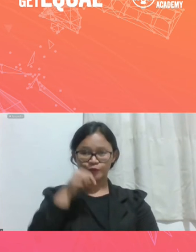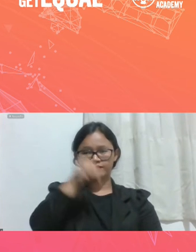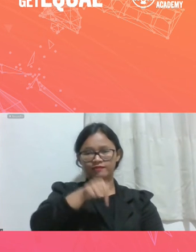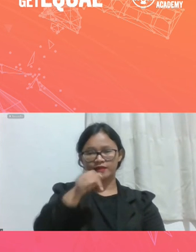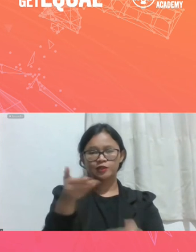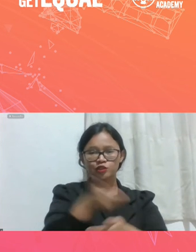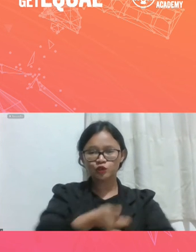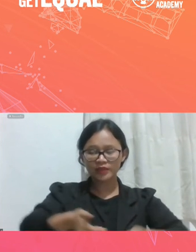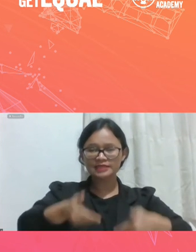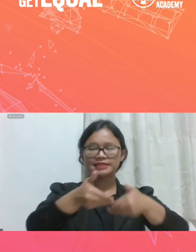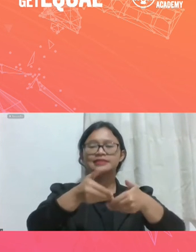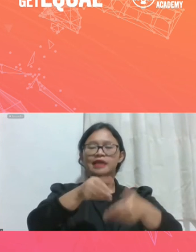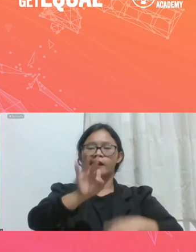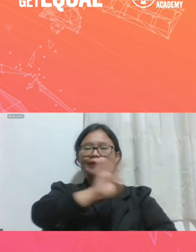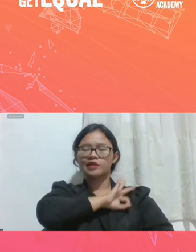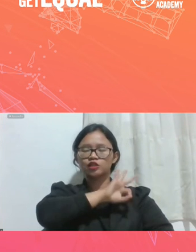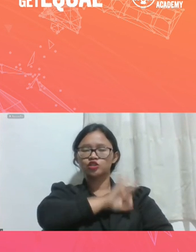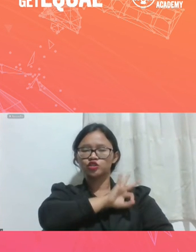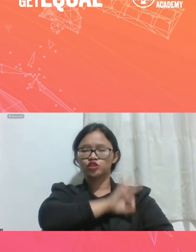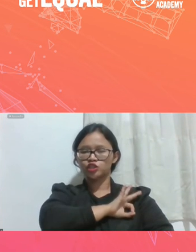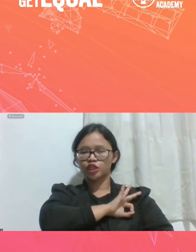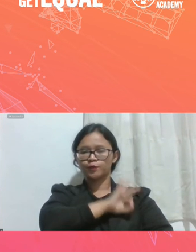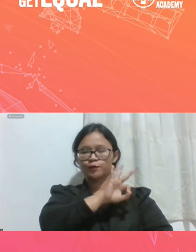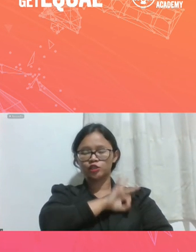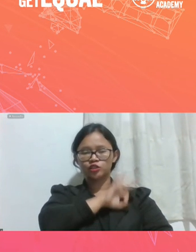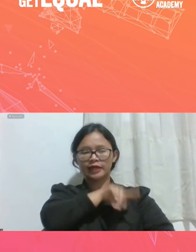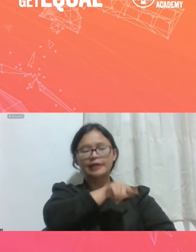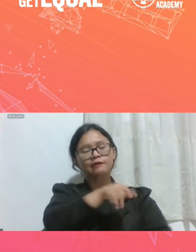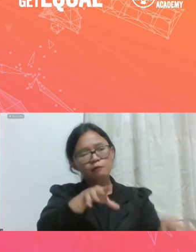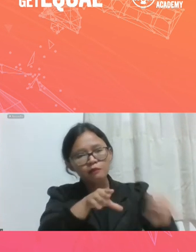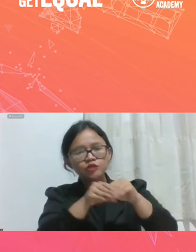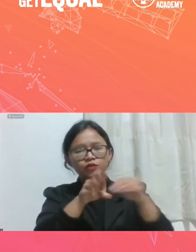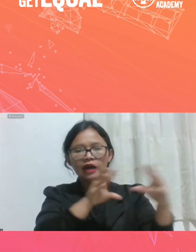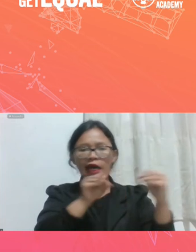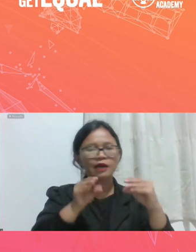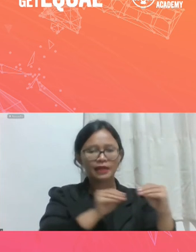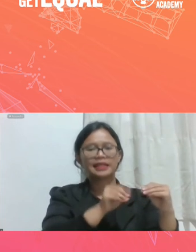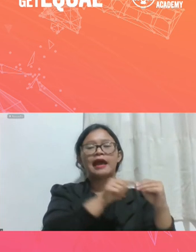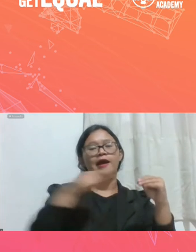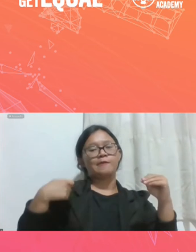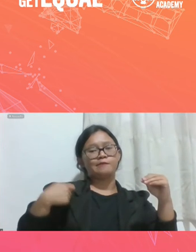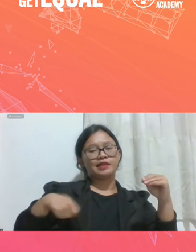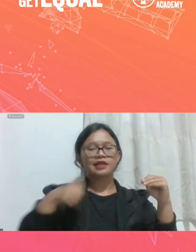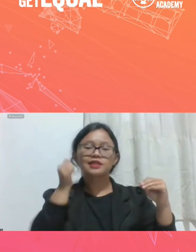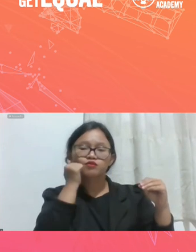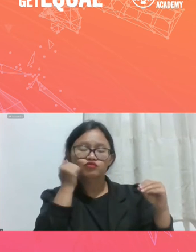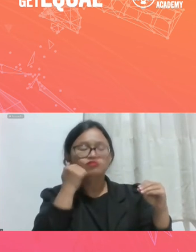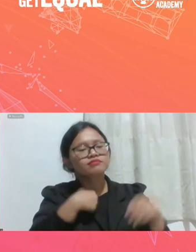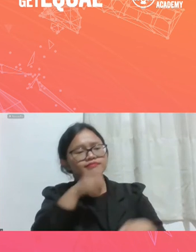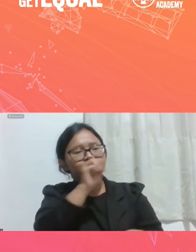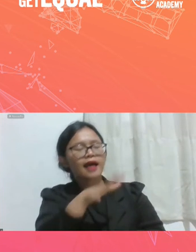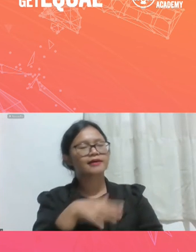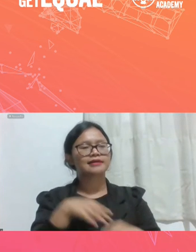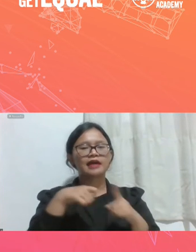saat Presiden mengundang kami untuk melakukan rapat terbatas, Bu Menteri menyampaikan terkait dengan bagaimana layanan